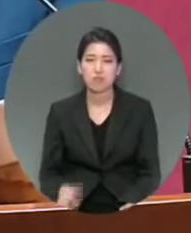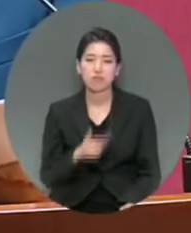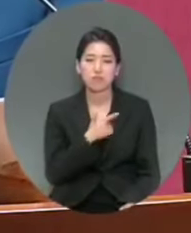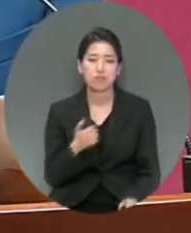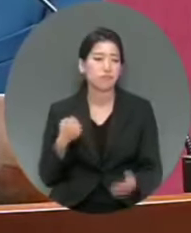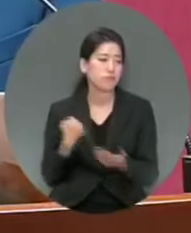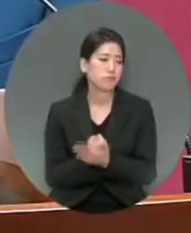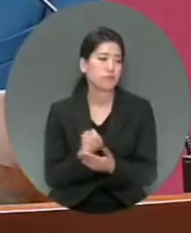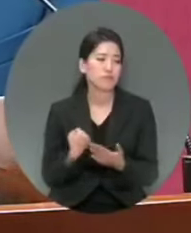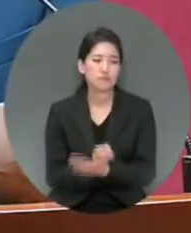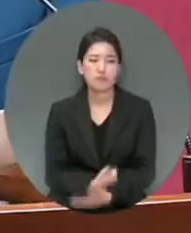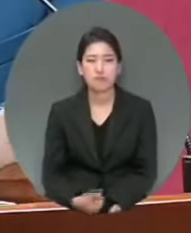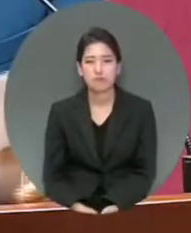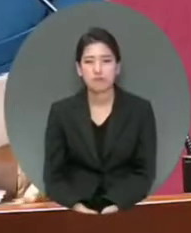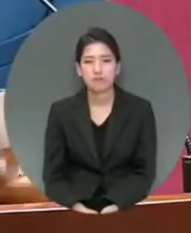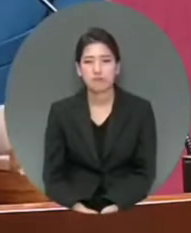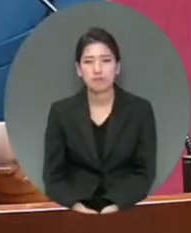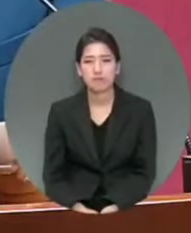유감스럽습니다.